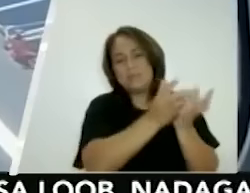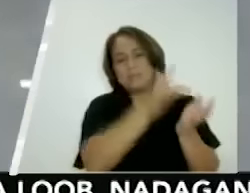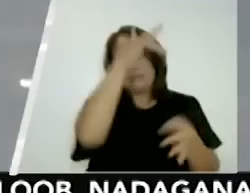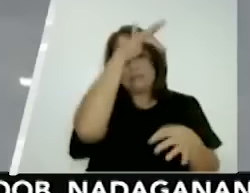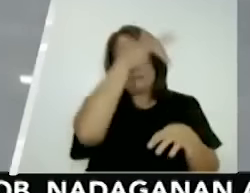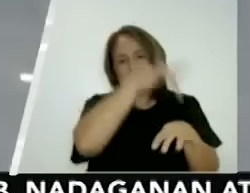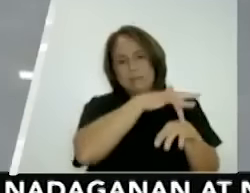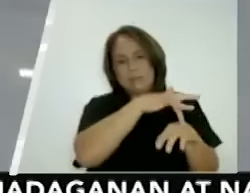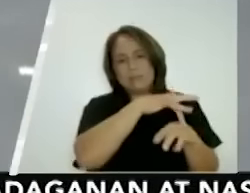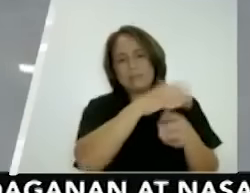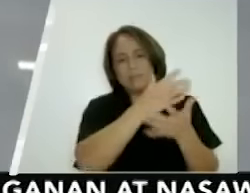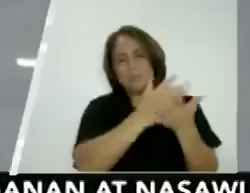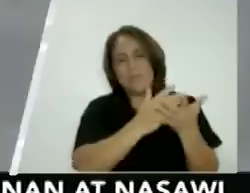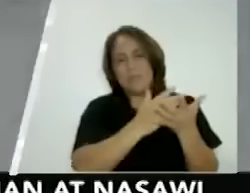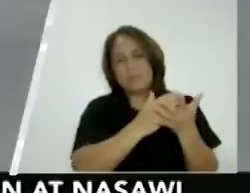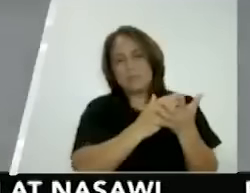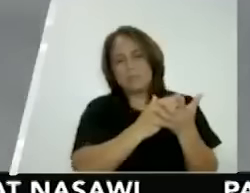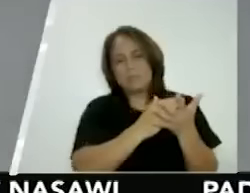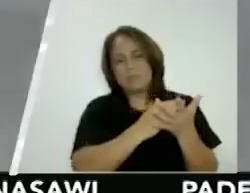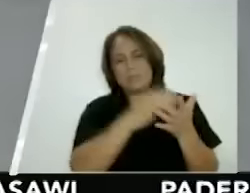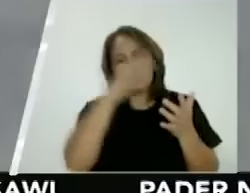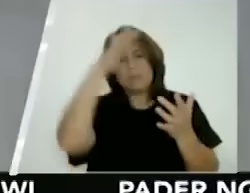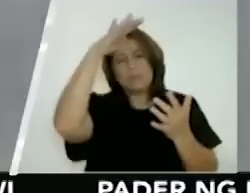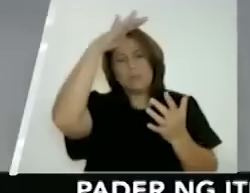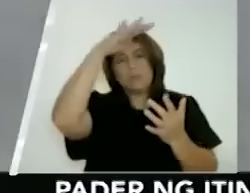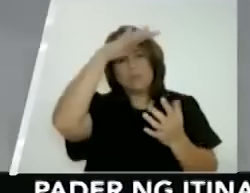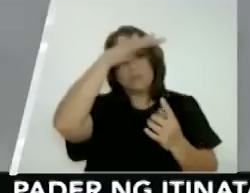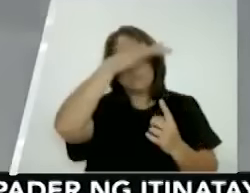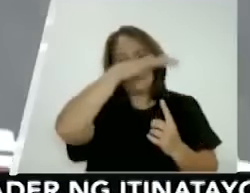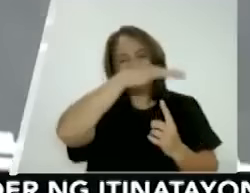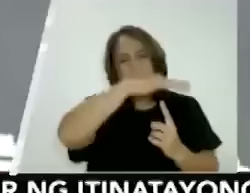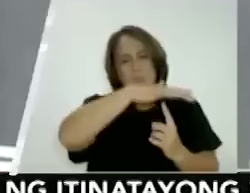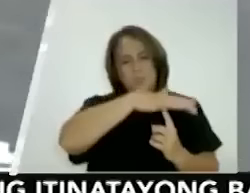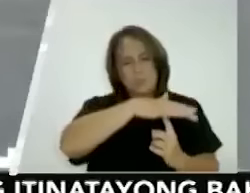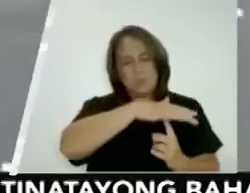ng proficiency sa landing at take-off sa kaalyadong barko.